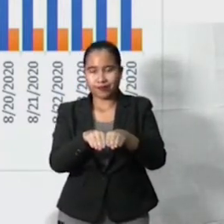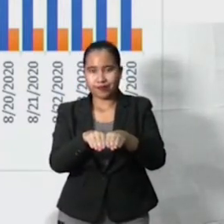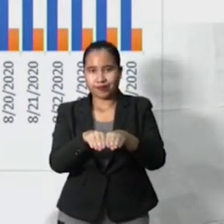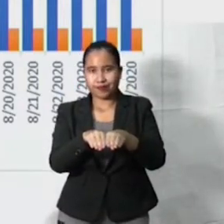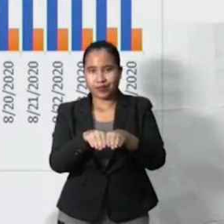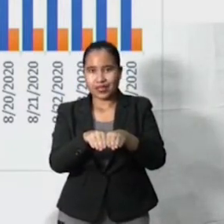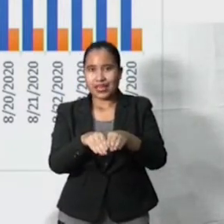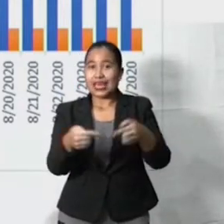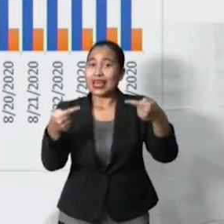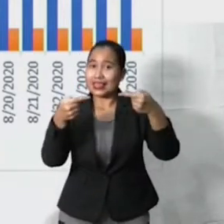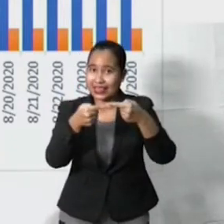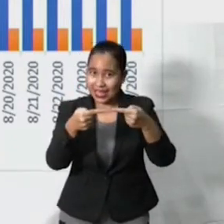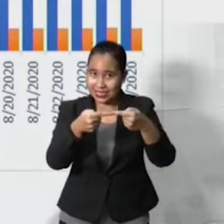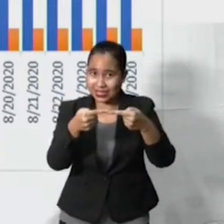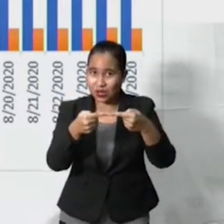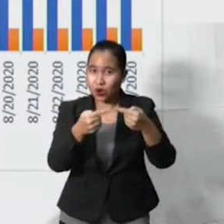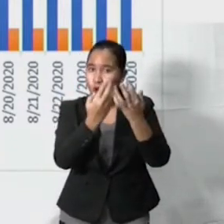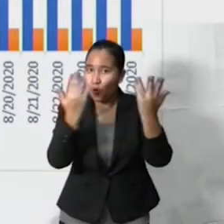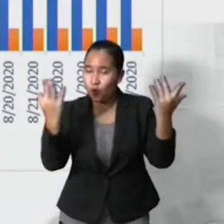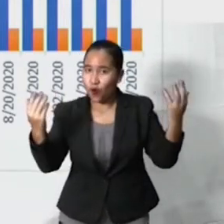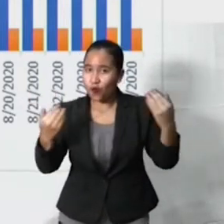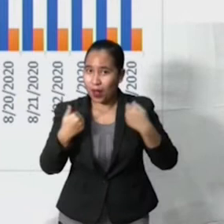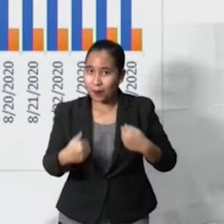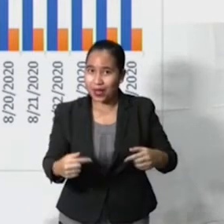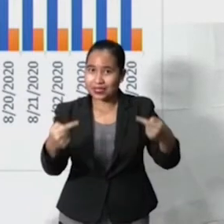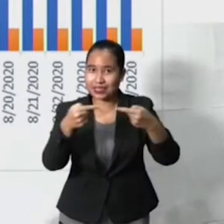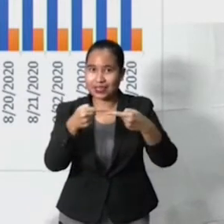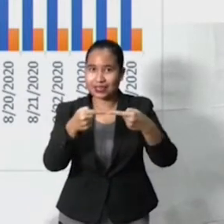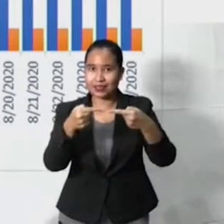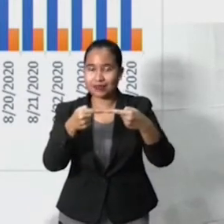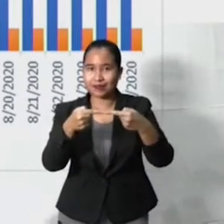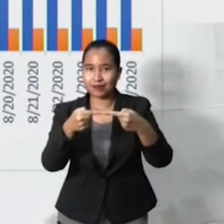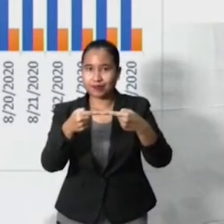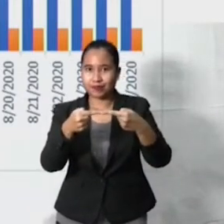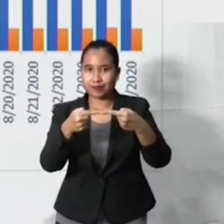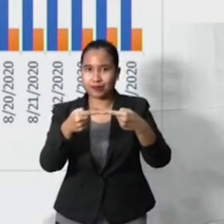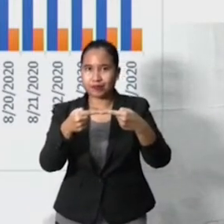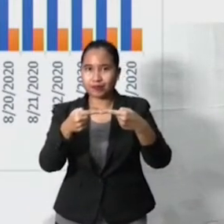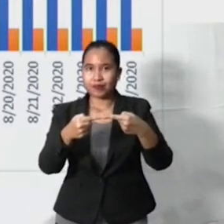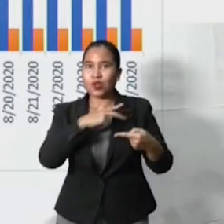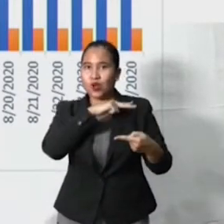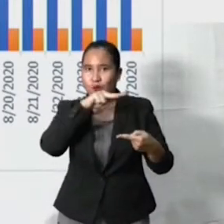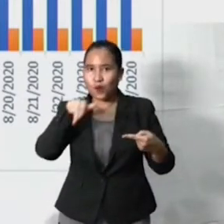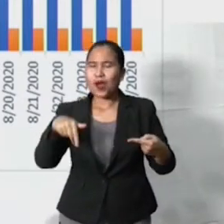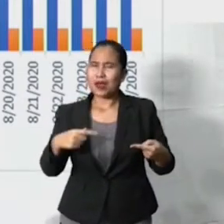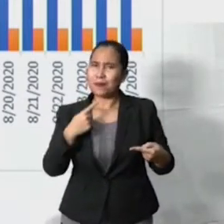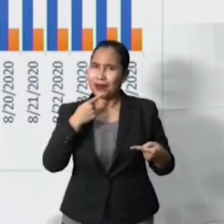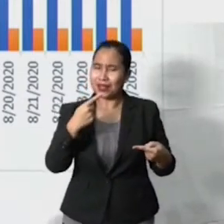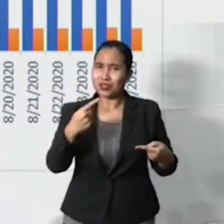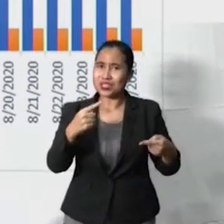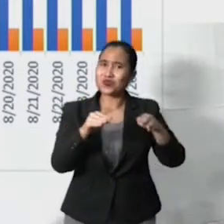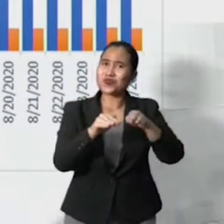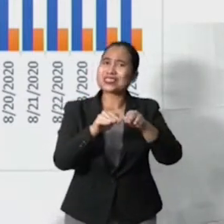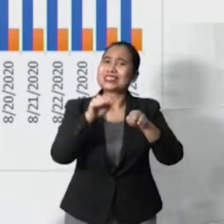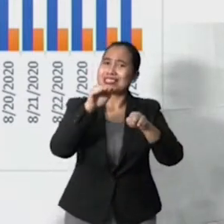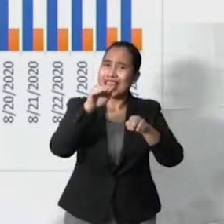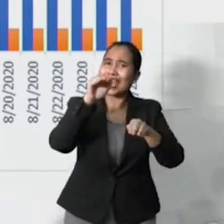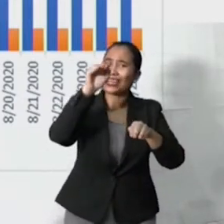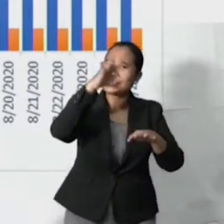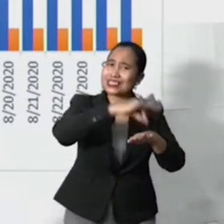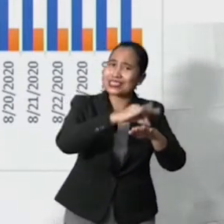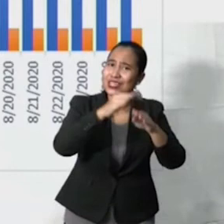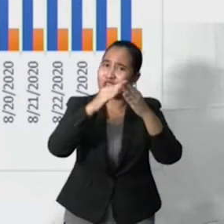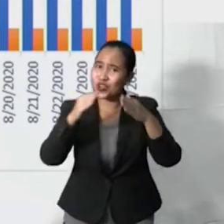in het testen. Nog steeds zien we daar eigenlijk, spreken we daar nog steeds van een stijging. En de mensen die in het